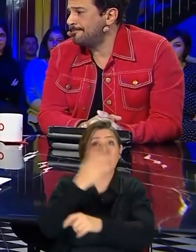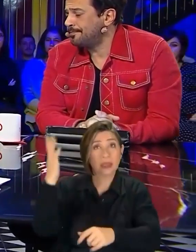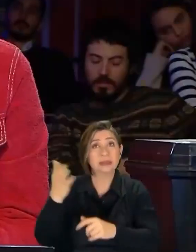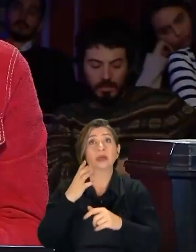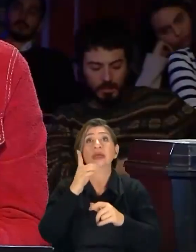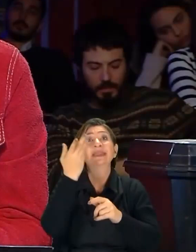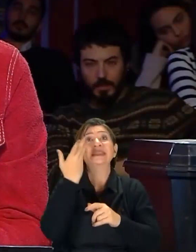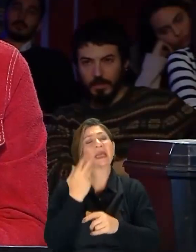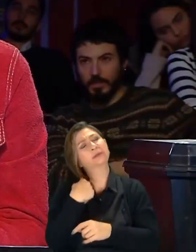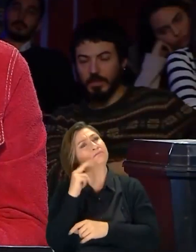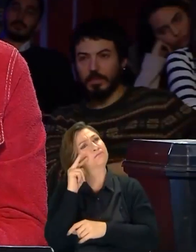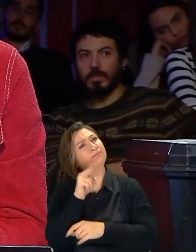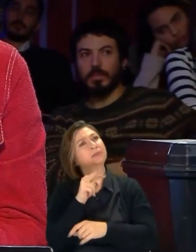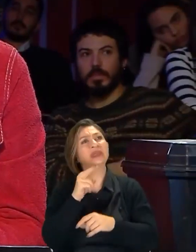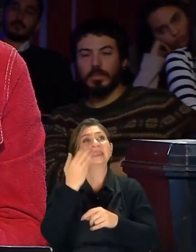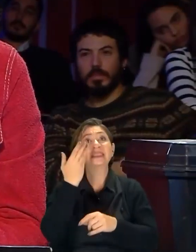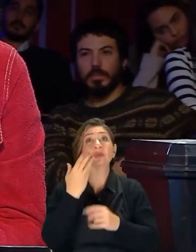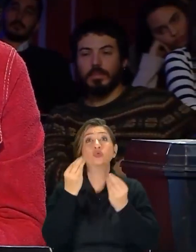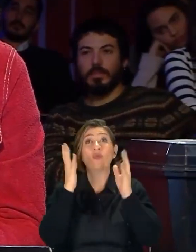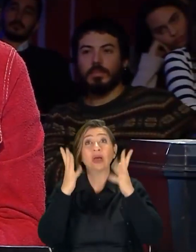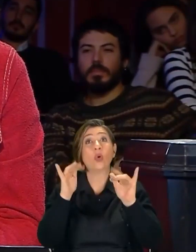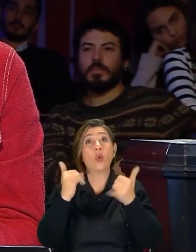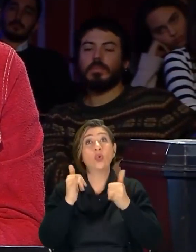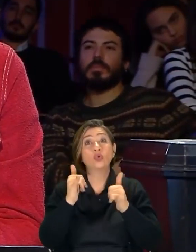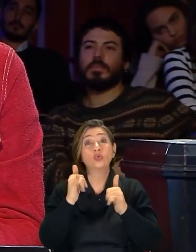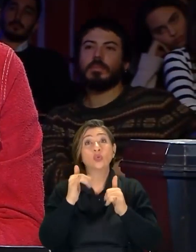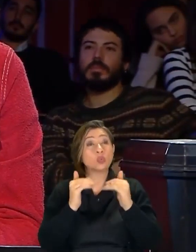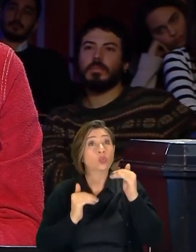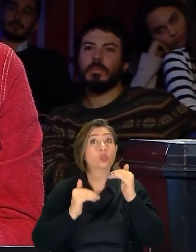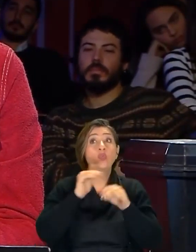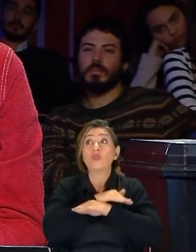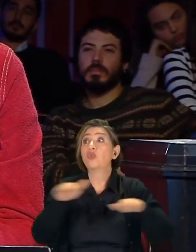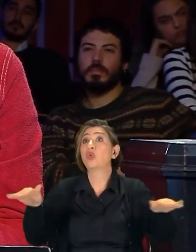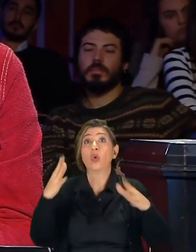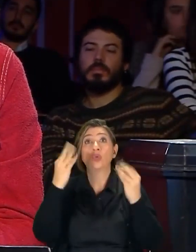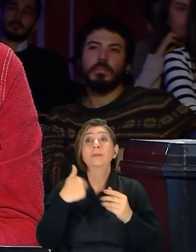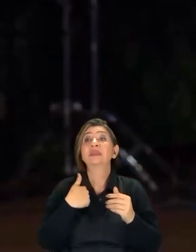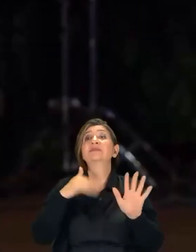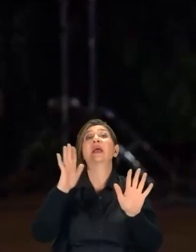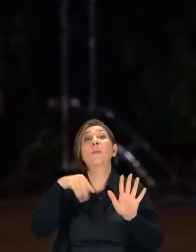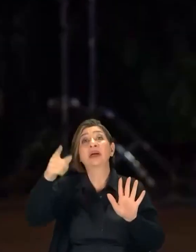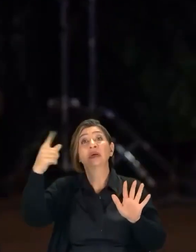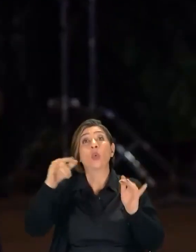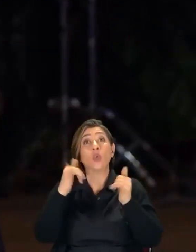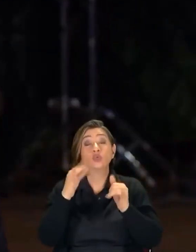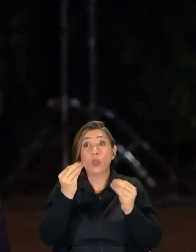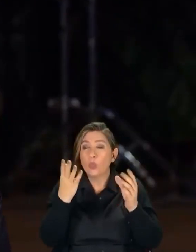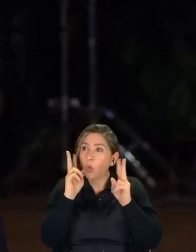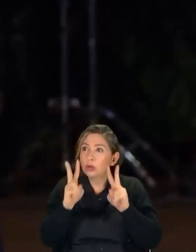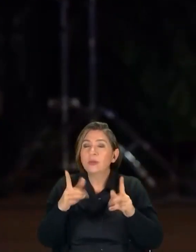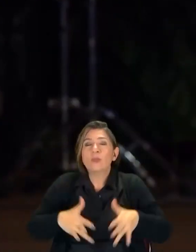devam görüyoruz seyircinin yani birçok oyunun soğ olduğunu görüyorum Sadece bizim oyunun değil Ve bundan büyük bir